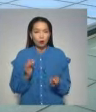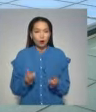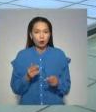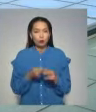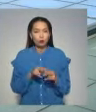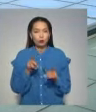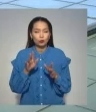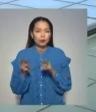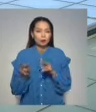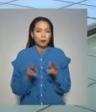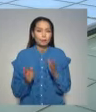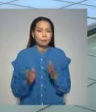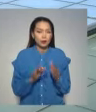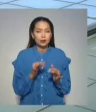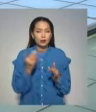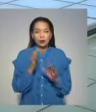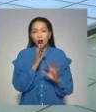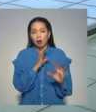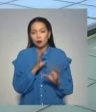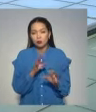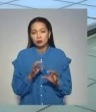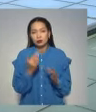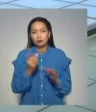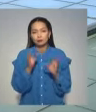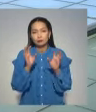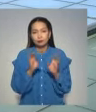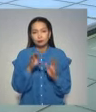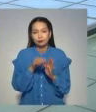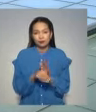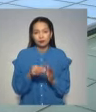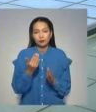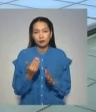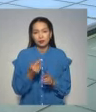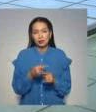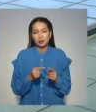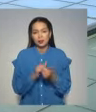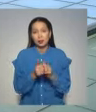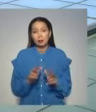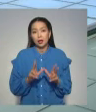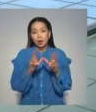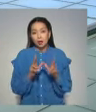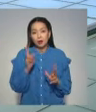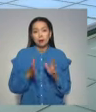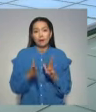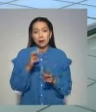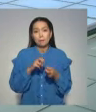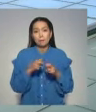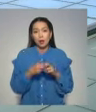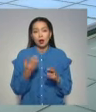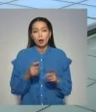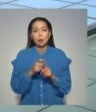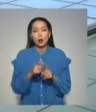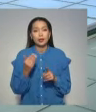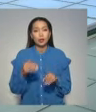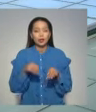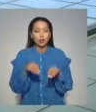будут следить за порядком и его содержанием. Поправки также внесли в части замены лифтов в многоэтажках. В проблемах и предлагаемых их